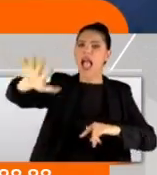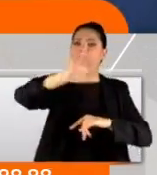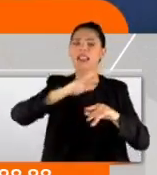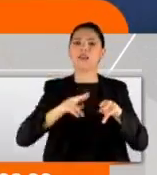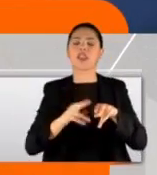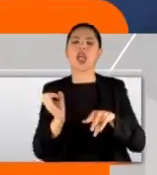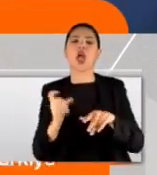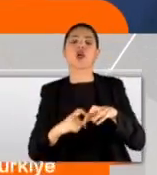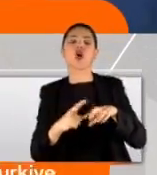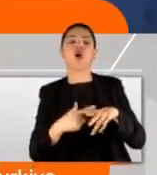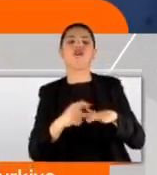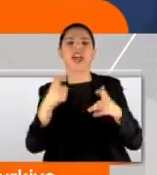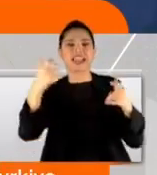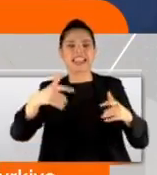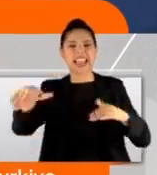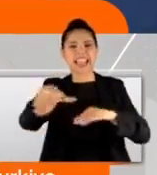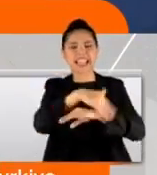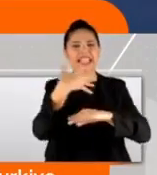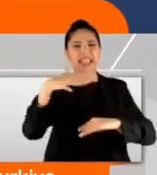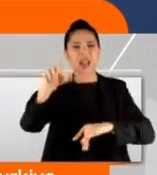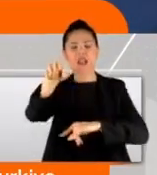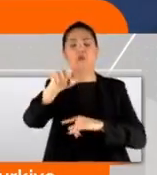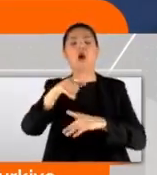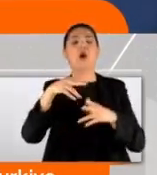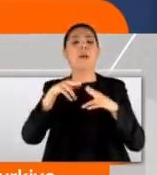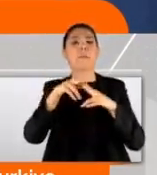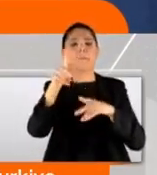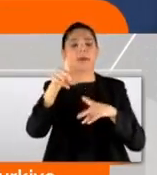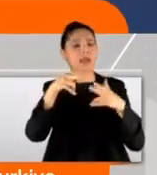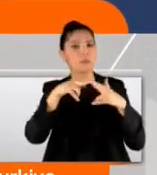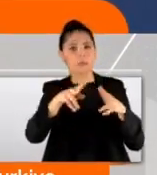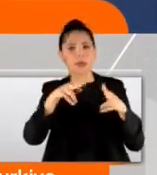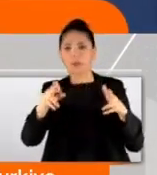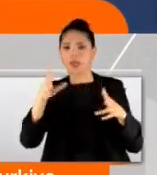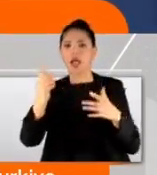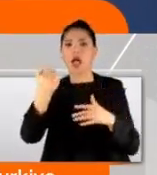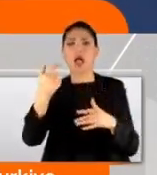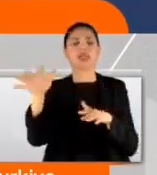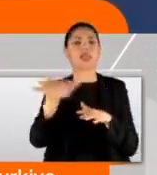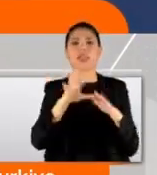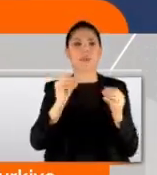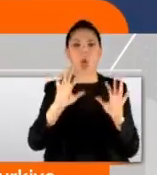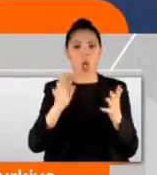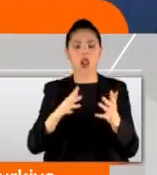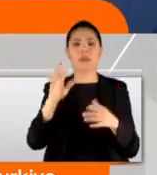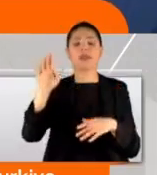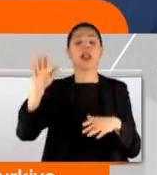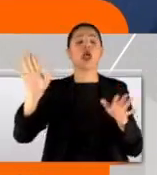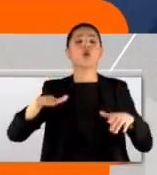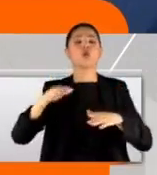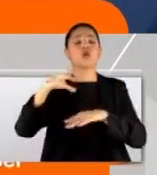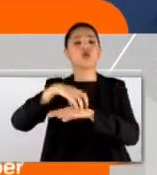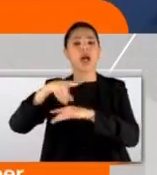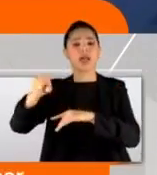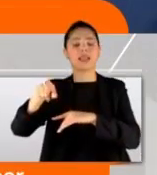körfez boyunca birçok fay var. Bu fayların herhangi birisi altılık deprem üretebilir. Yani Kuşadası'na doğru mu? Bir